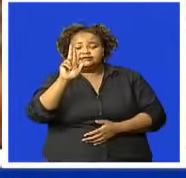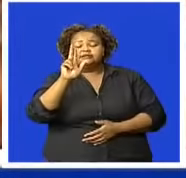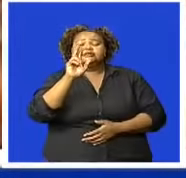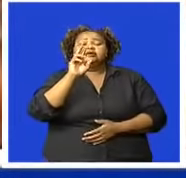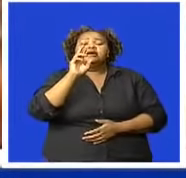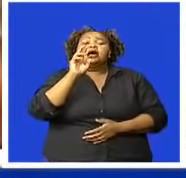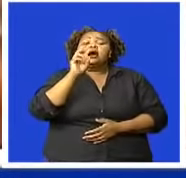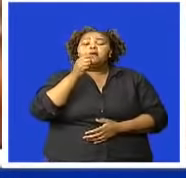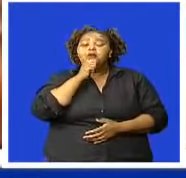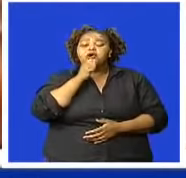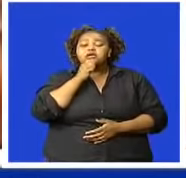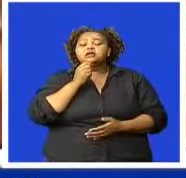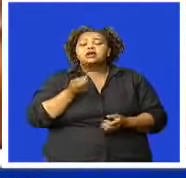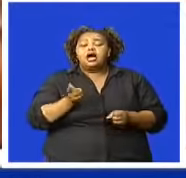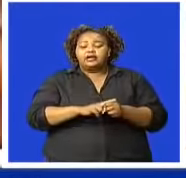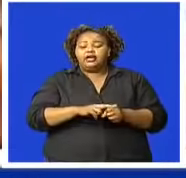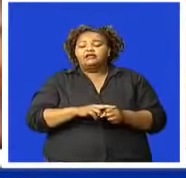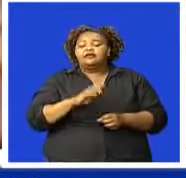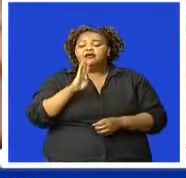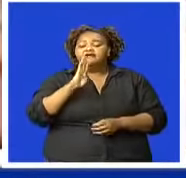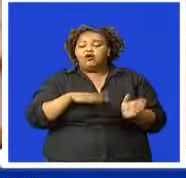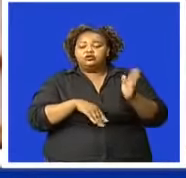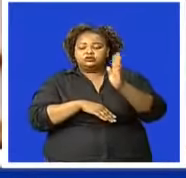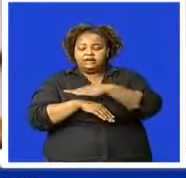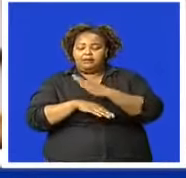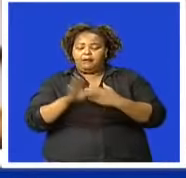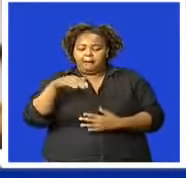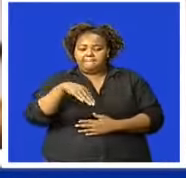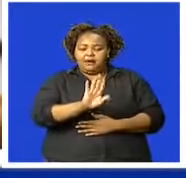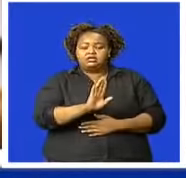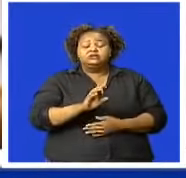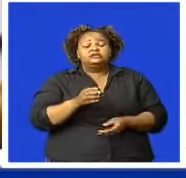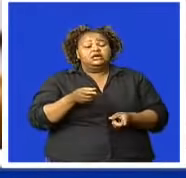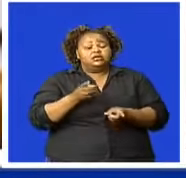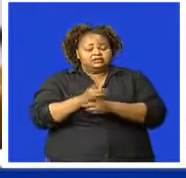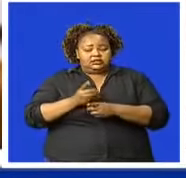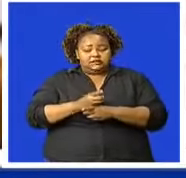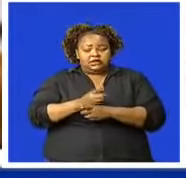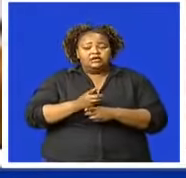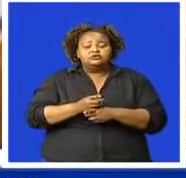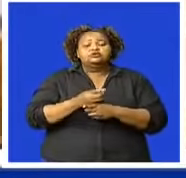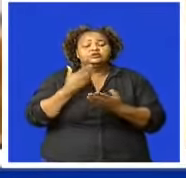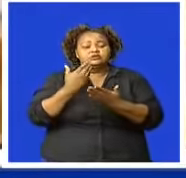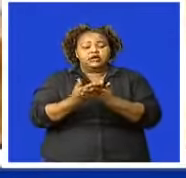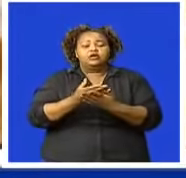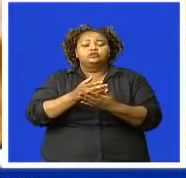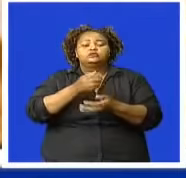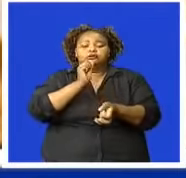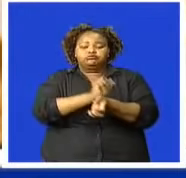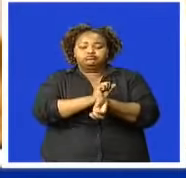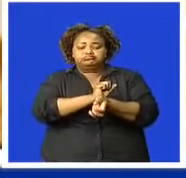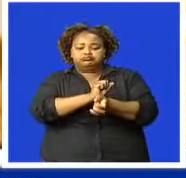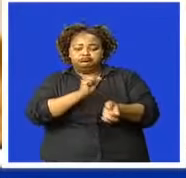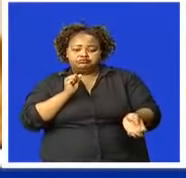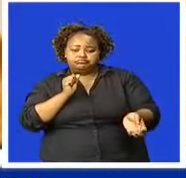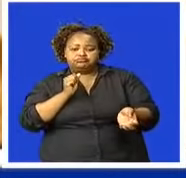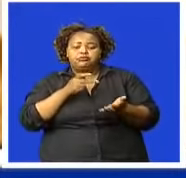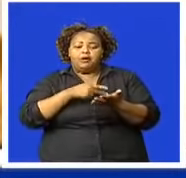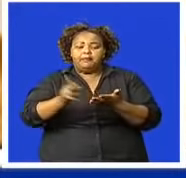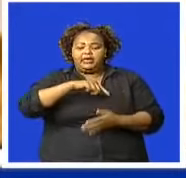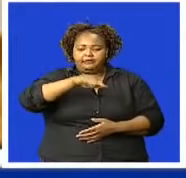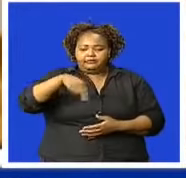yesine yentsambama. Naku sakhulumiswa sicelo sekutokela ngephandle salamaphoyisa umbuso uvetile ukuthi